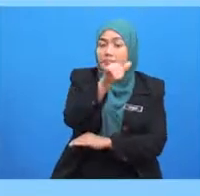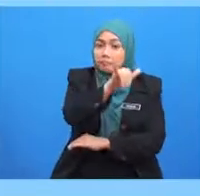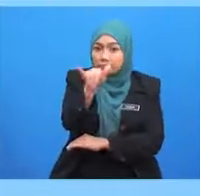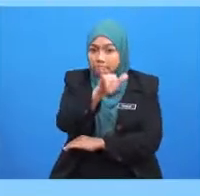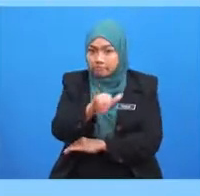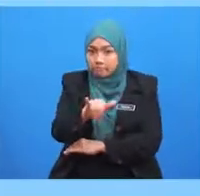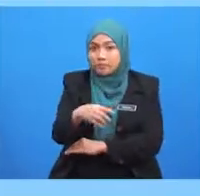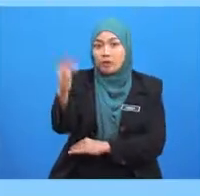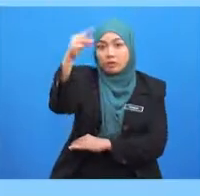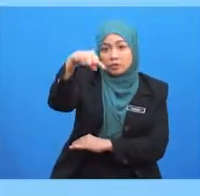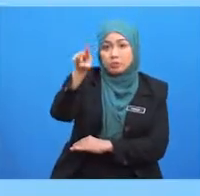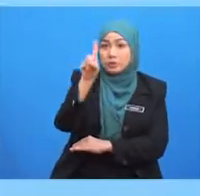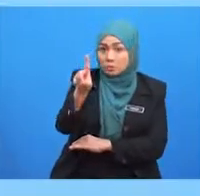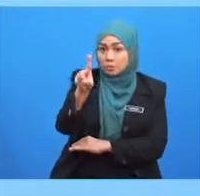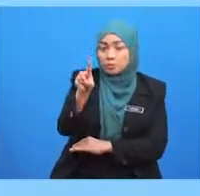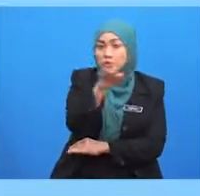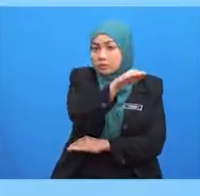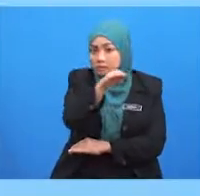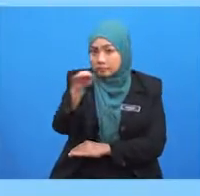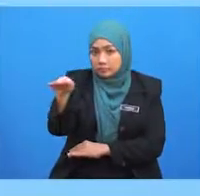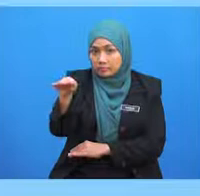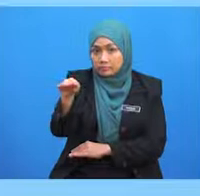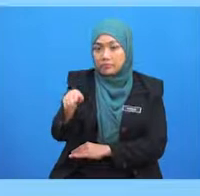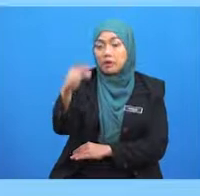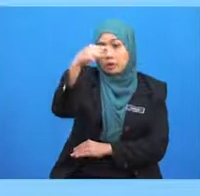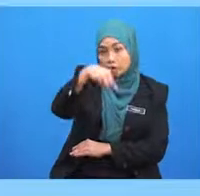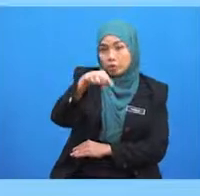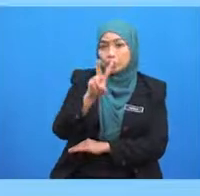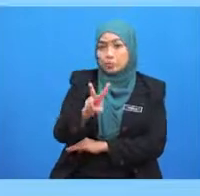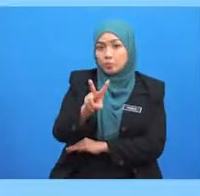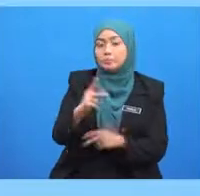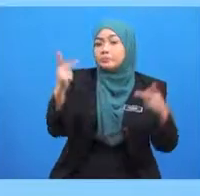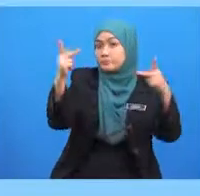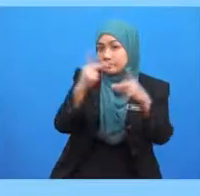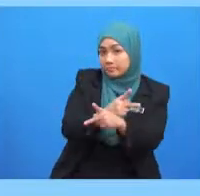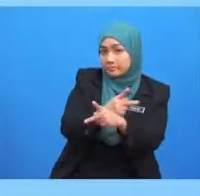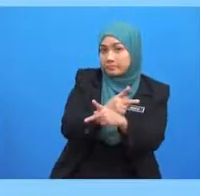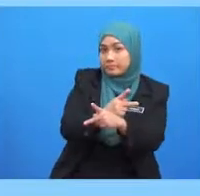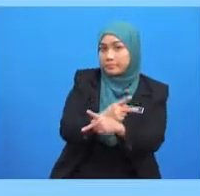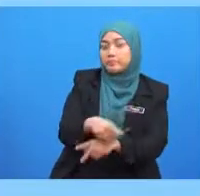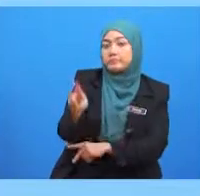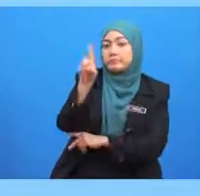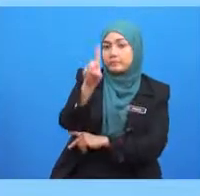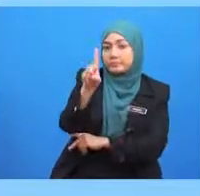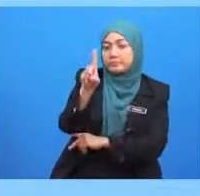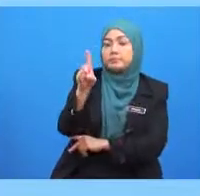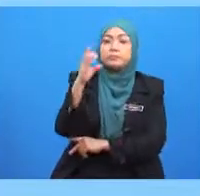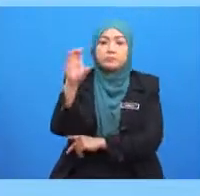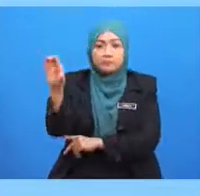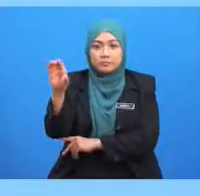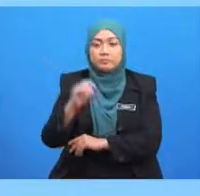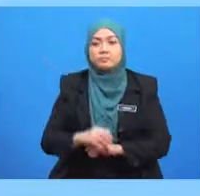= Q 1 di bahagia Kyle Day tidak rap